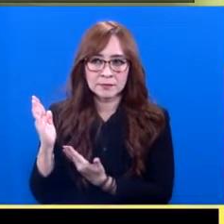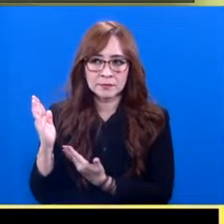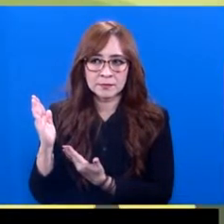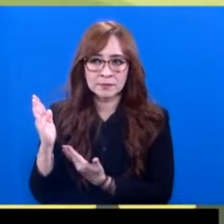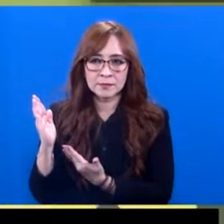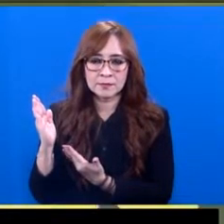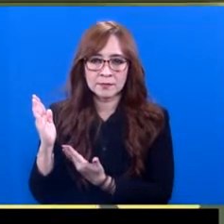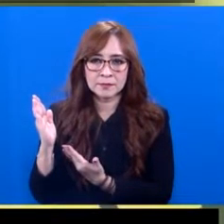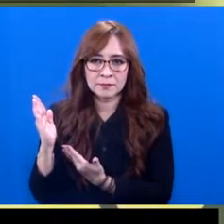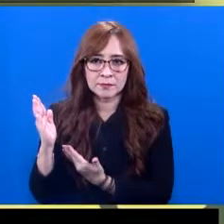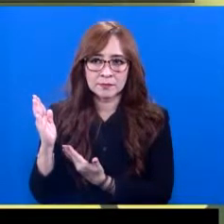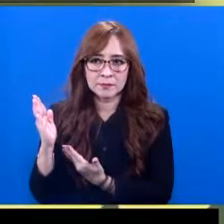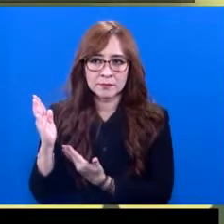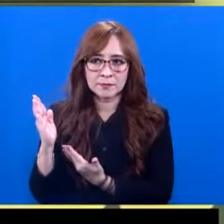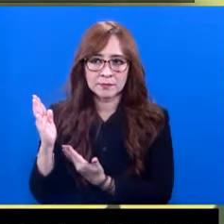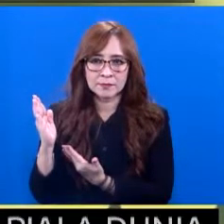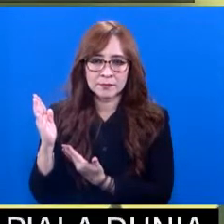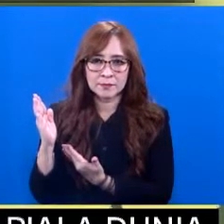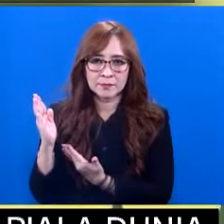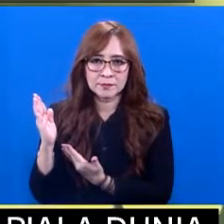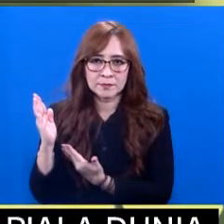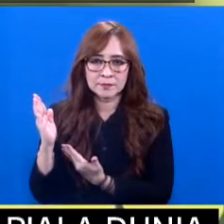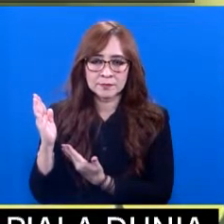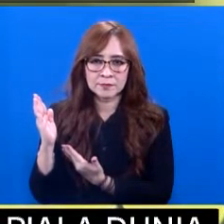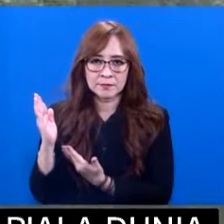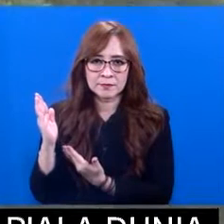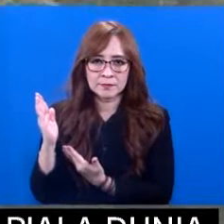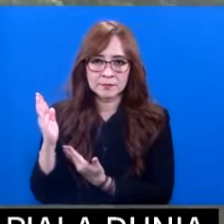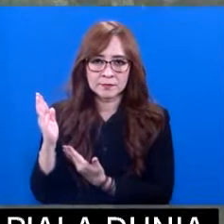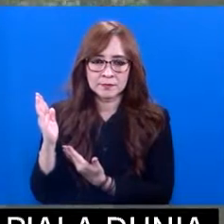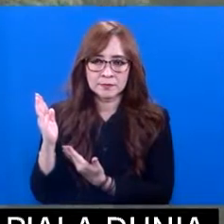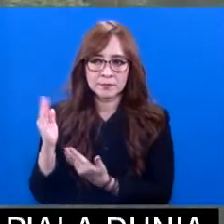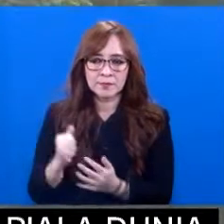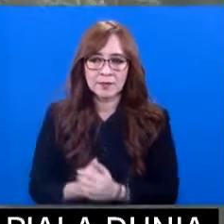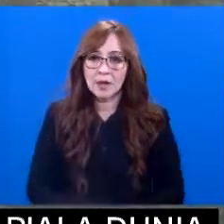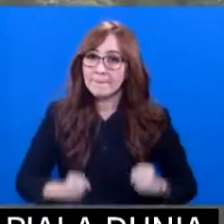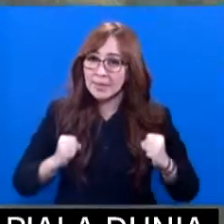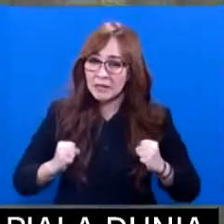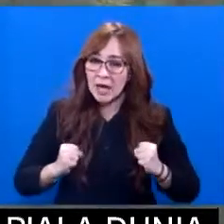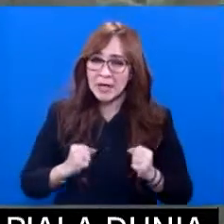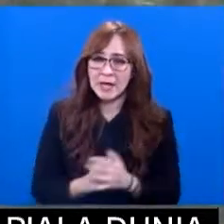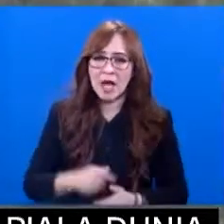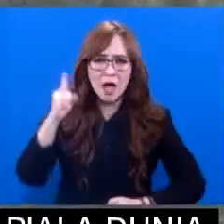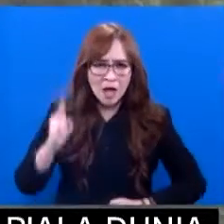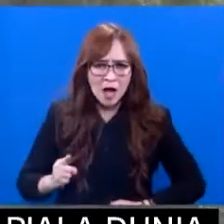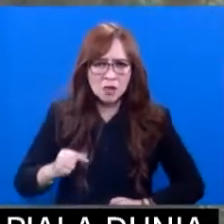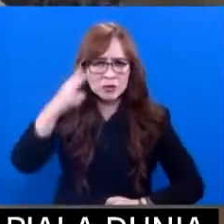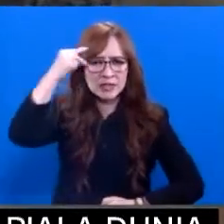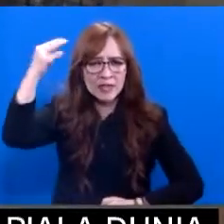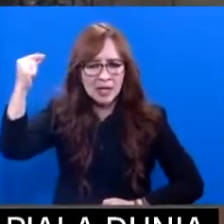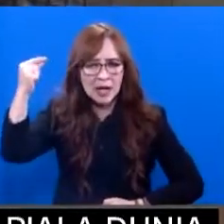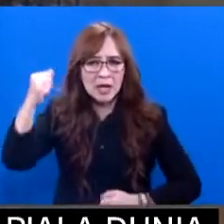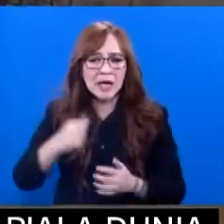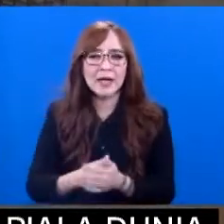hektar untuk menampung lebih dari 58.000 personel TNI. Pertahanan ibu kota haruslah dirancang sedemikian rupa sehingga sesuai